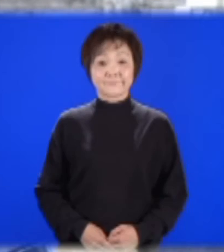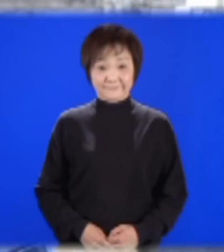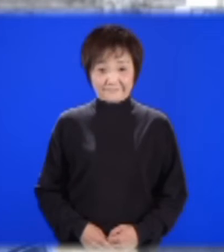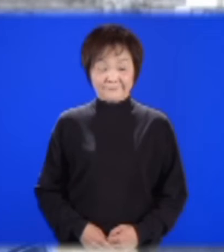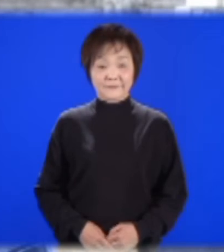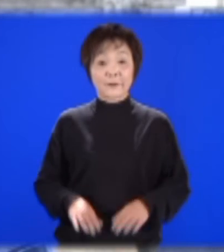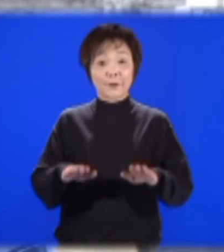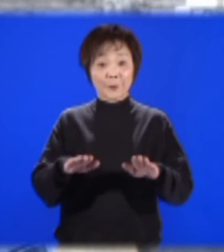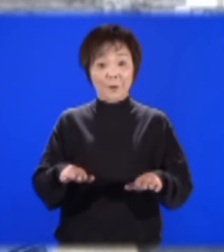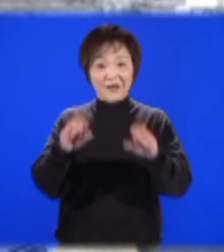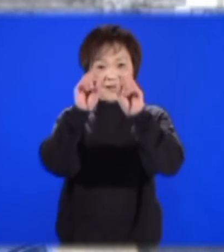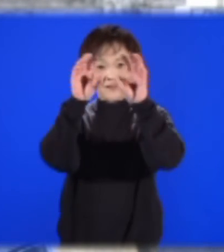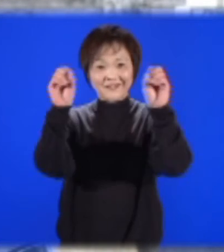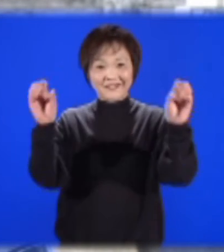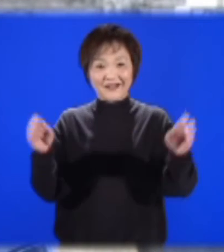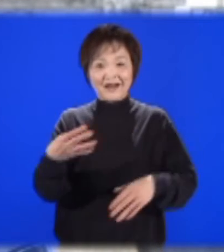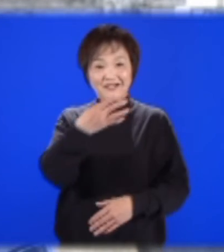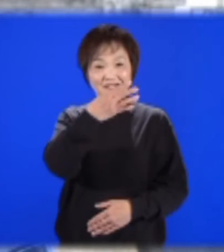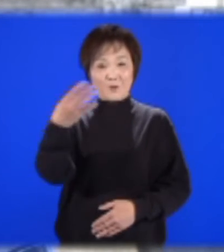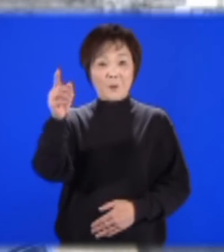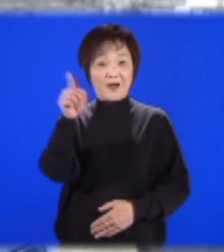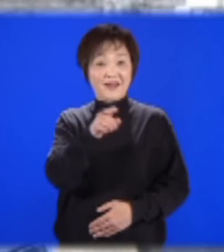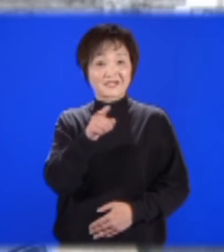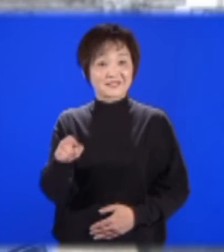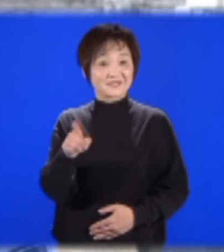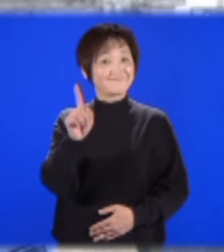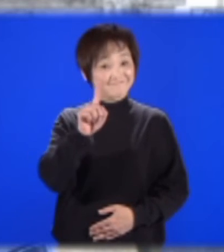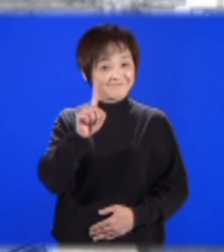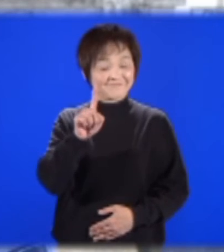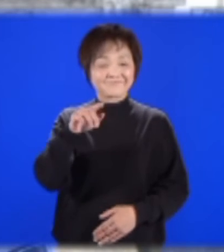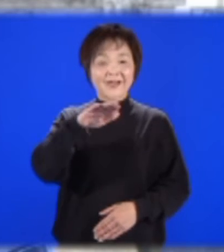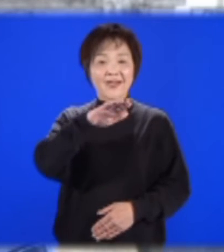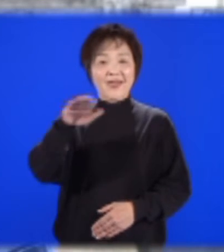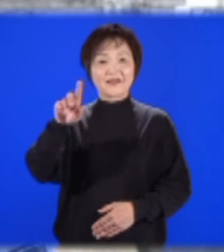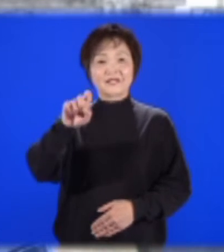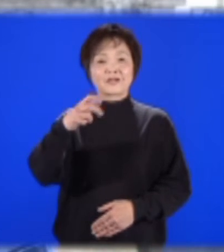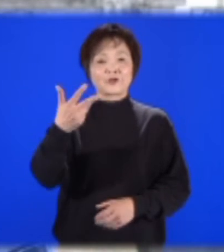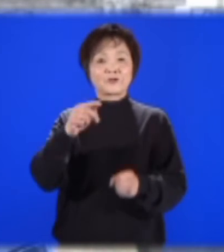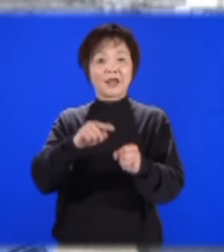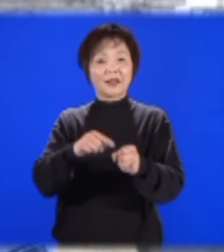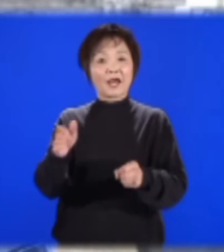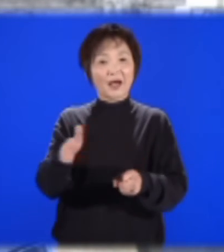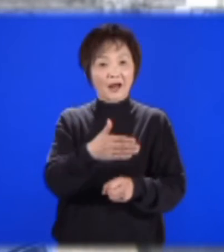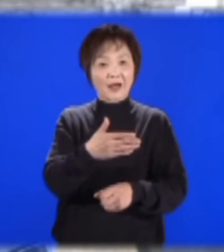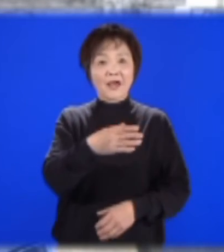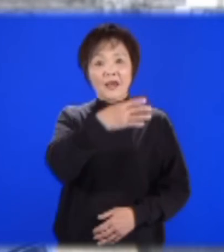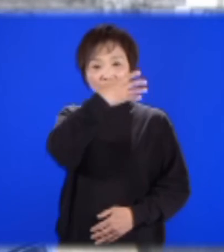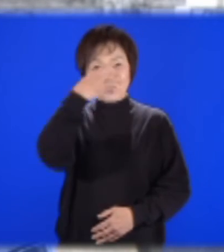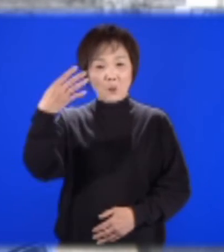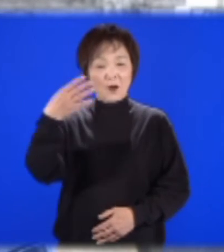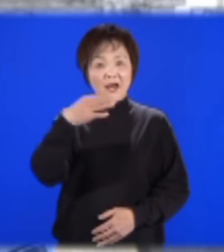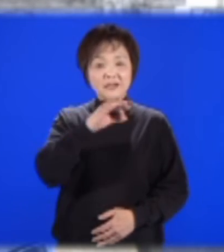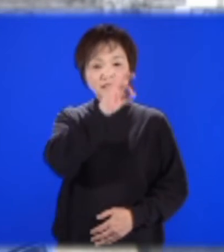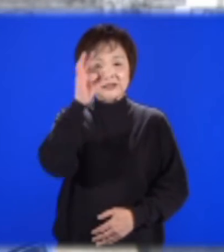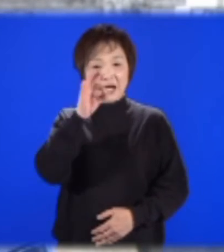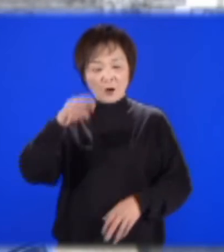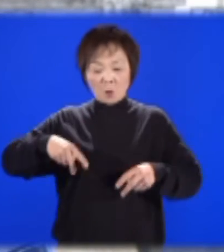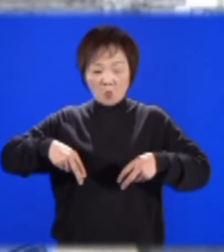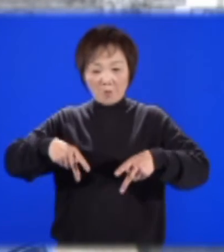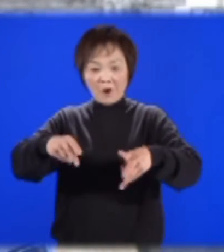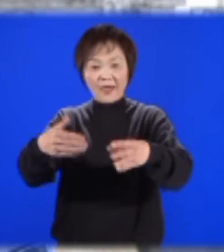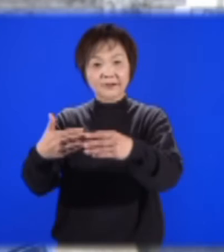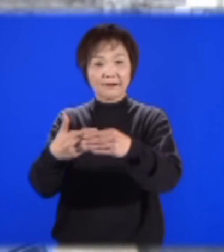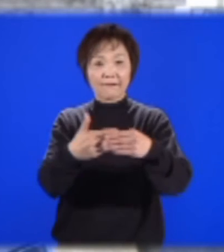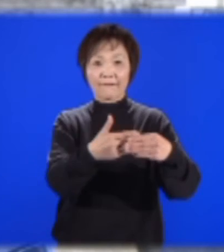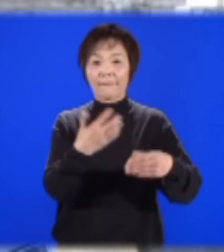今回のきらり四日市人は、平成17年から四日市観光ボランティアガイドを務めている村